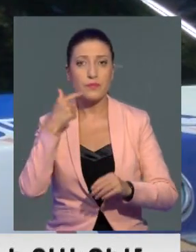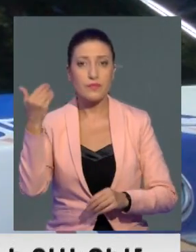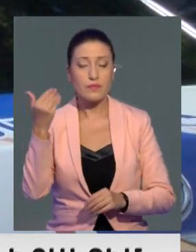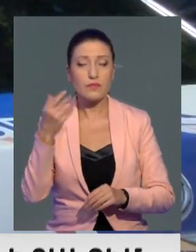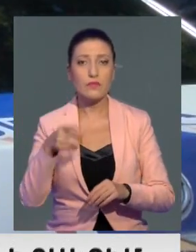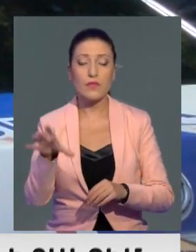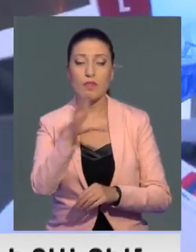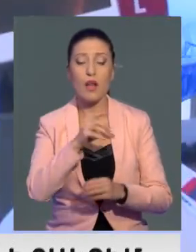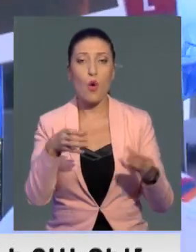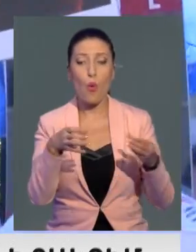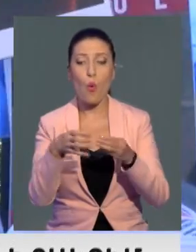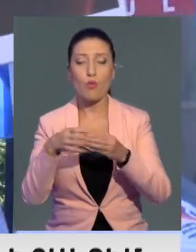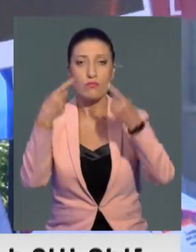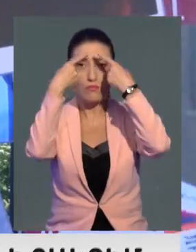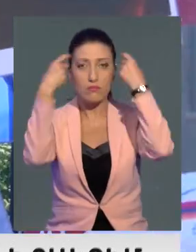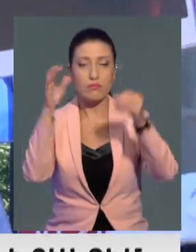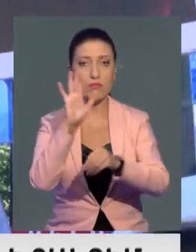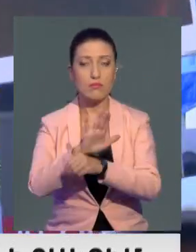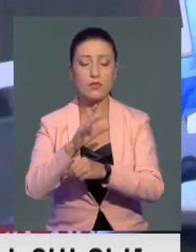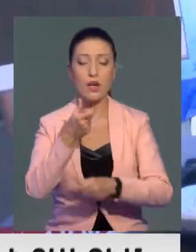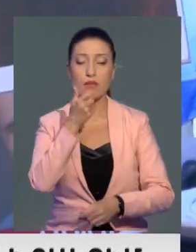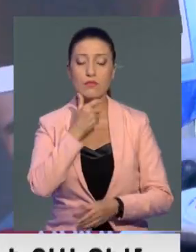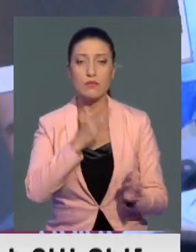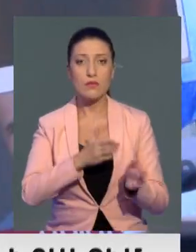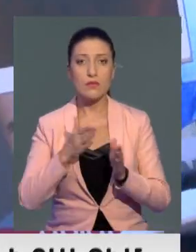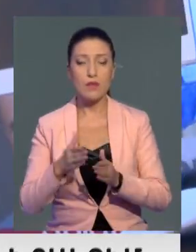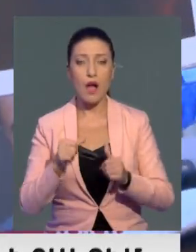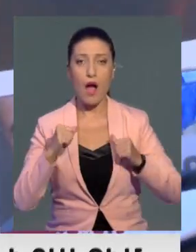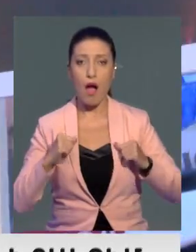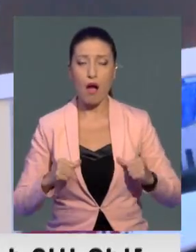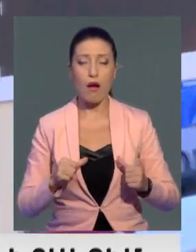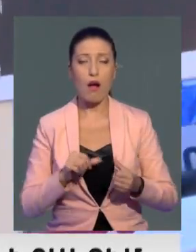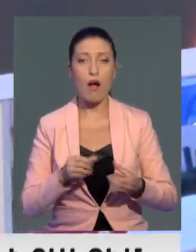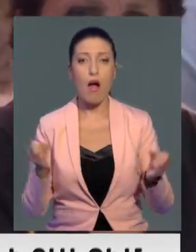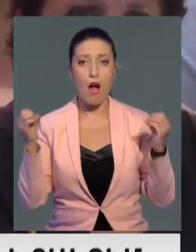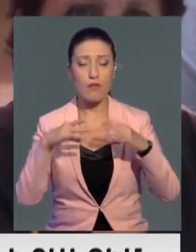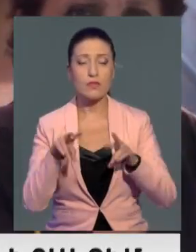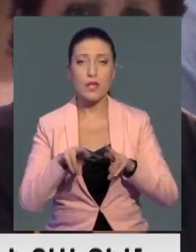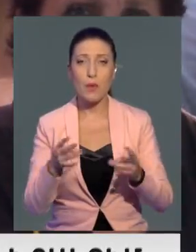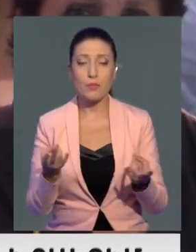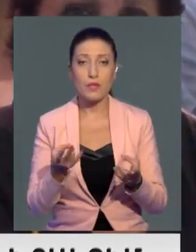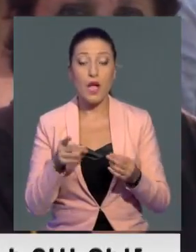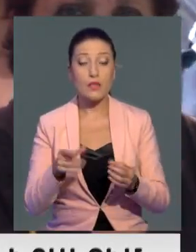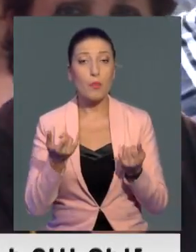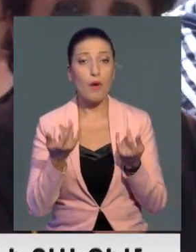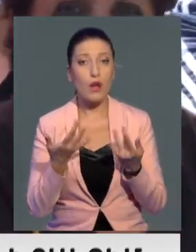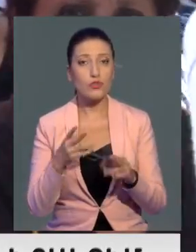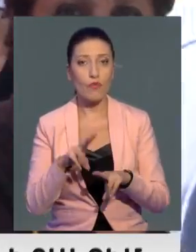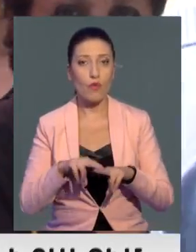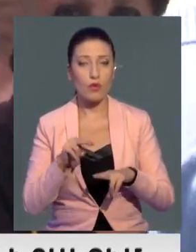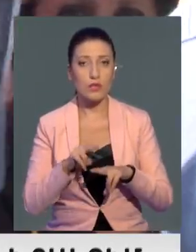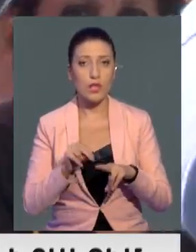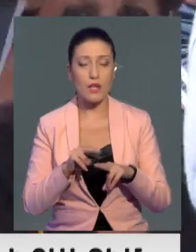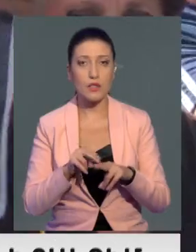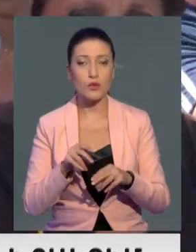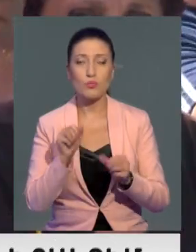որ պահպանեն կարգու կանոնը, չանեն բաներ, որոնք չեն բխում խաղաղ հավաքի պահանջներից։ Իհարկե, այս պահանջները ոստիկանների ոչ